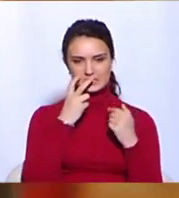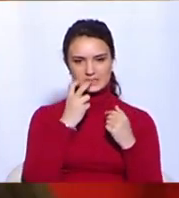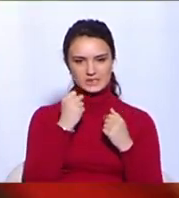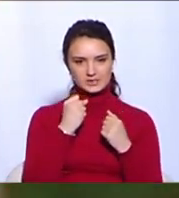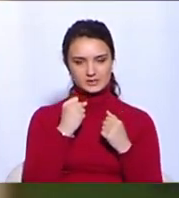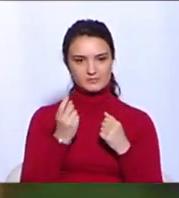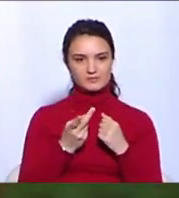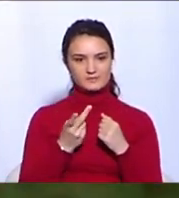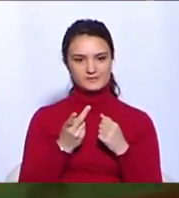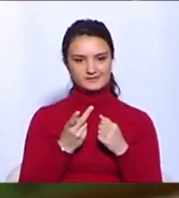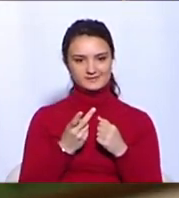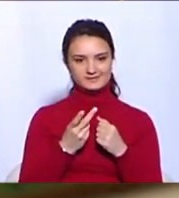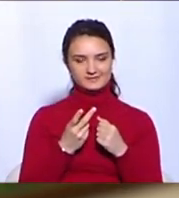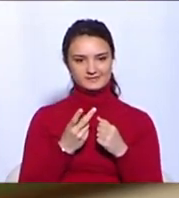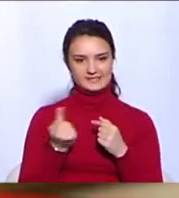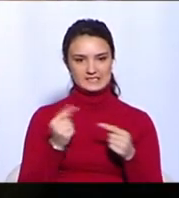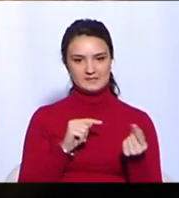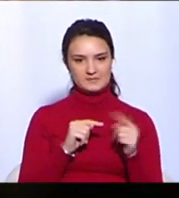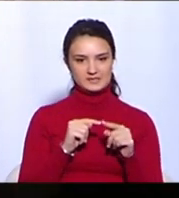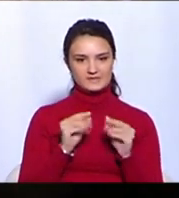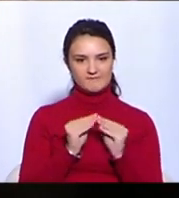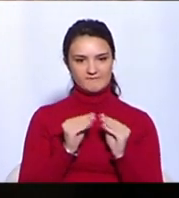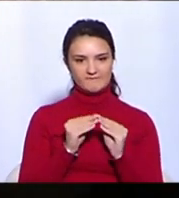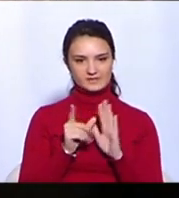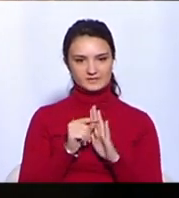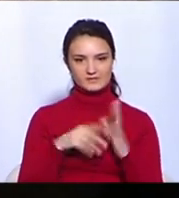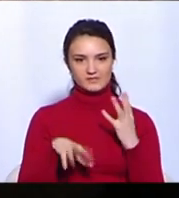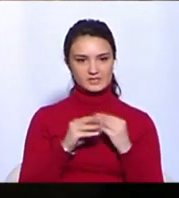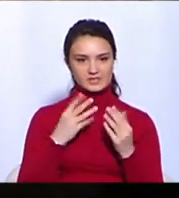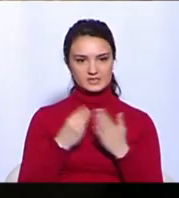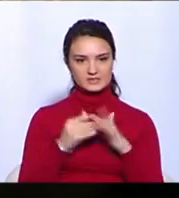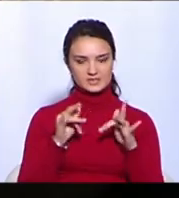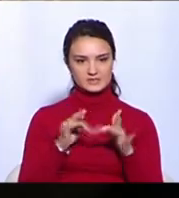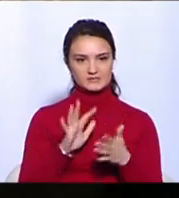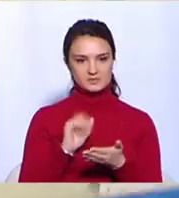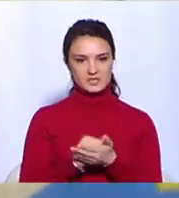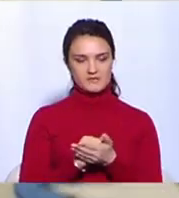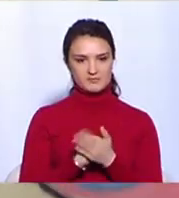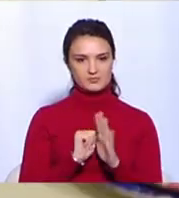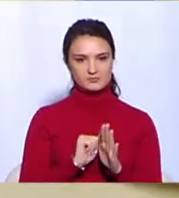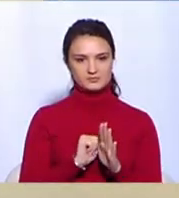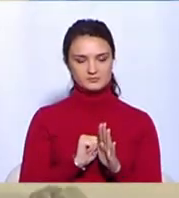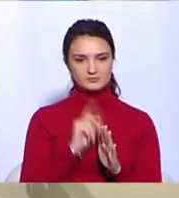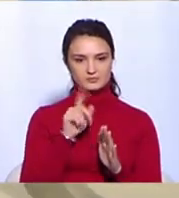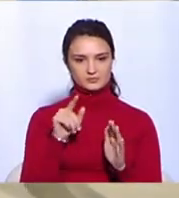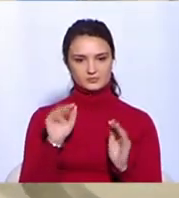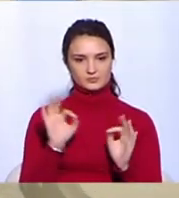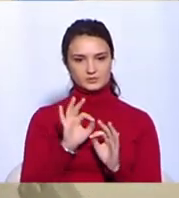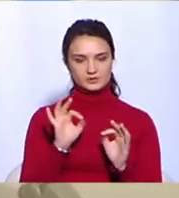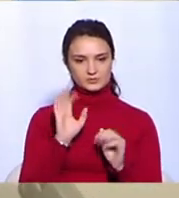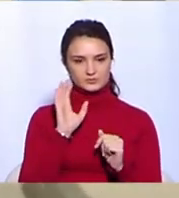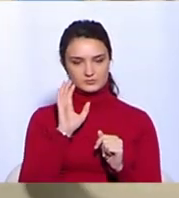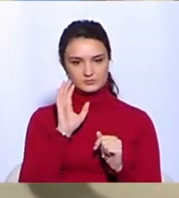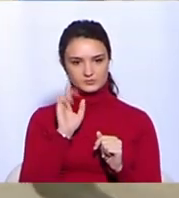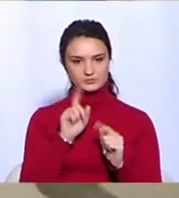ცელქები. ერთმანეთს ვერ ცოლდებიან. ყველა თავისი საქმით არის დაკავებული. ზოგი მუსიკას